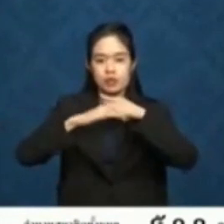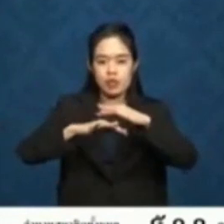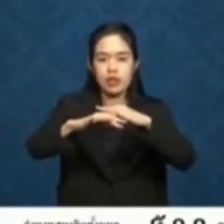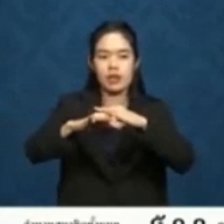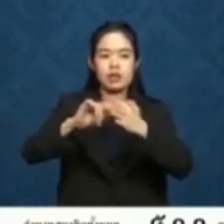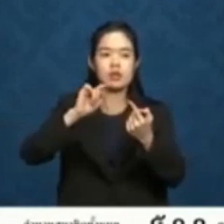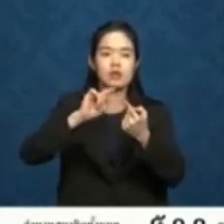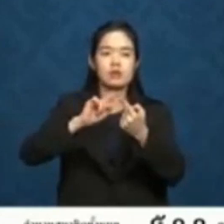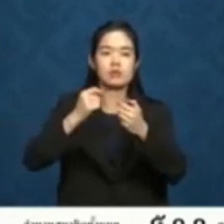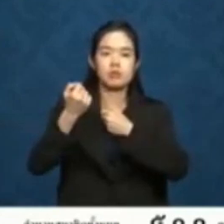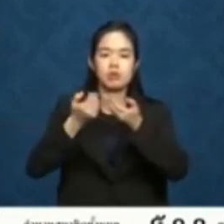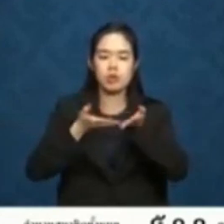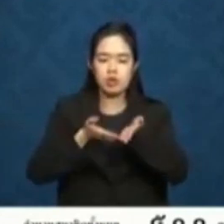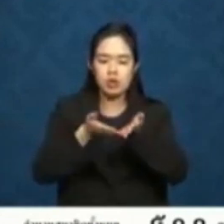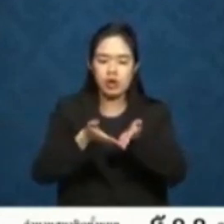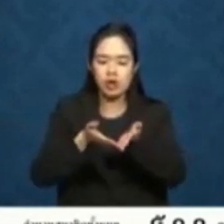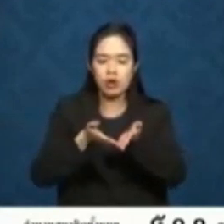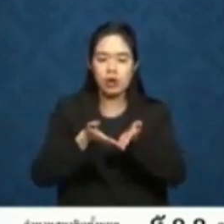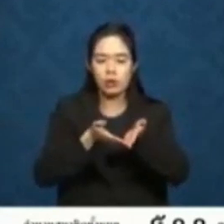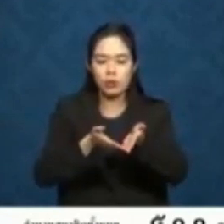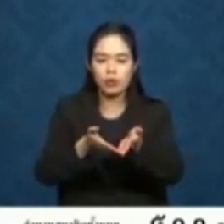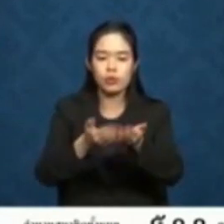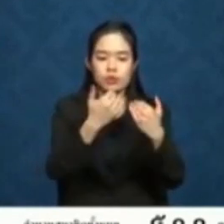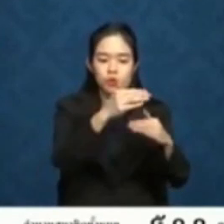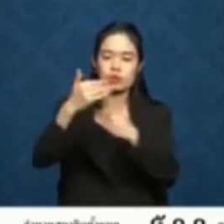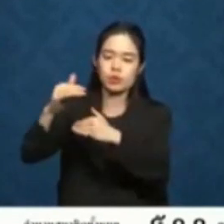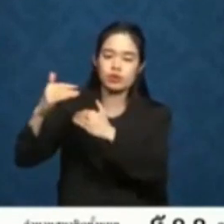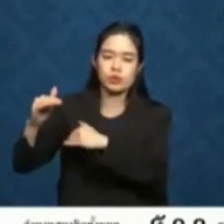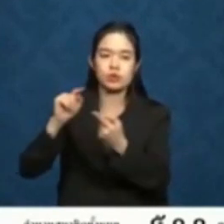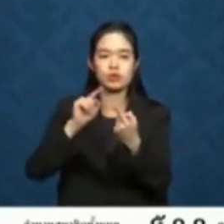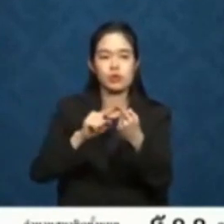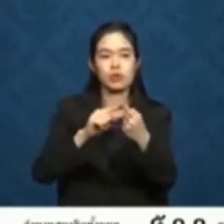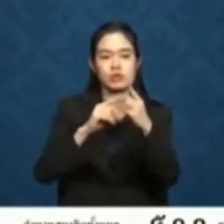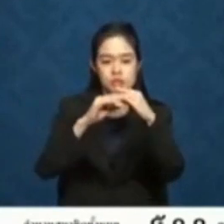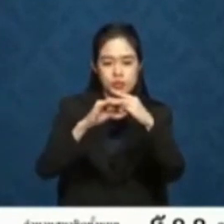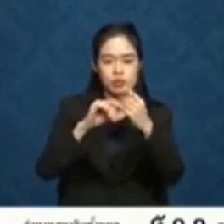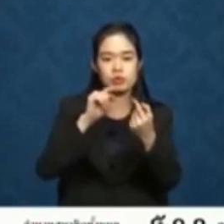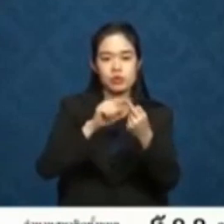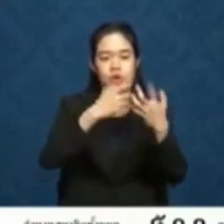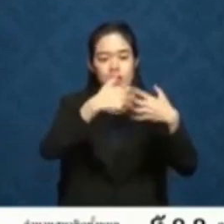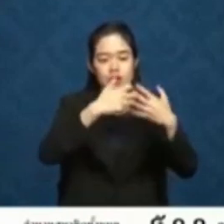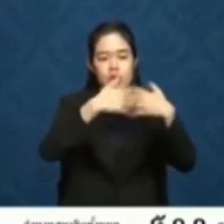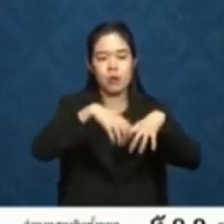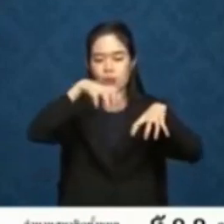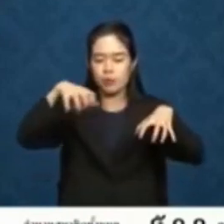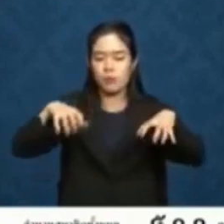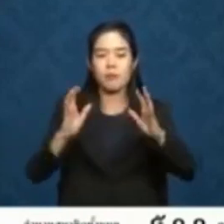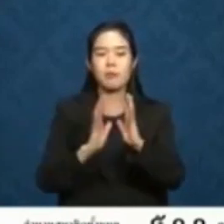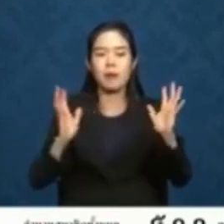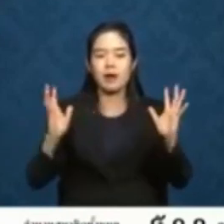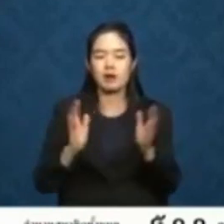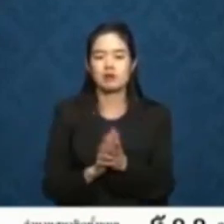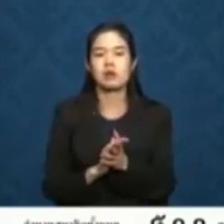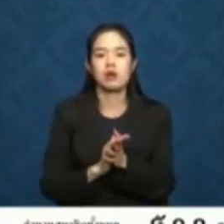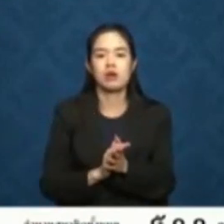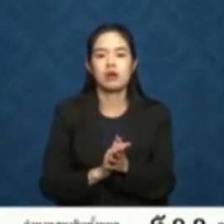เดินเรือเข้าออกเรือขนส่งสินค้าตลอดจนบริเวณชายฝั่งของจังหวัดระยองเป็นที่ตั้งของนิคมอุตสาหกรรมมาบตาพุด